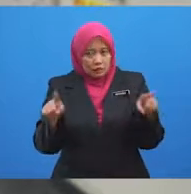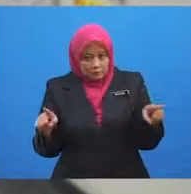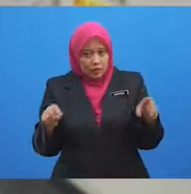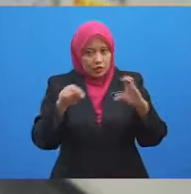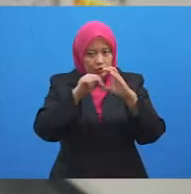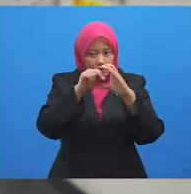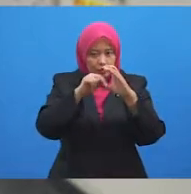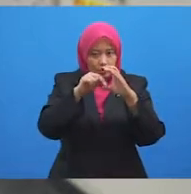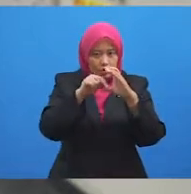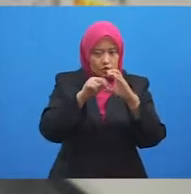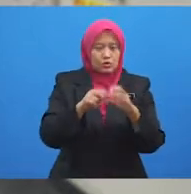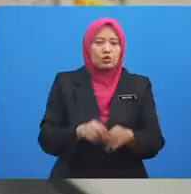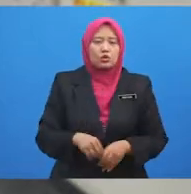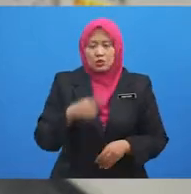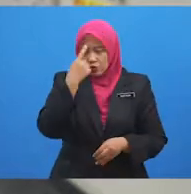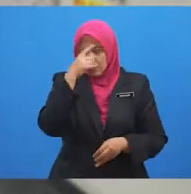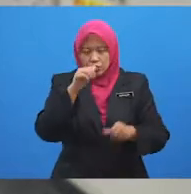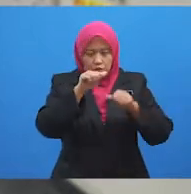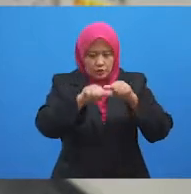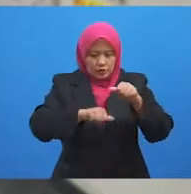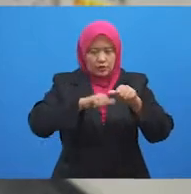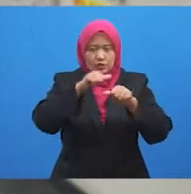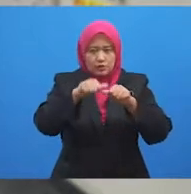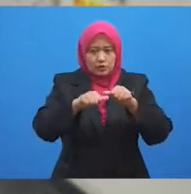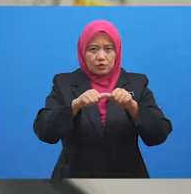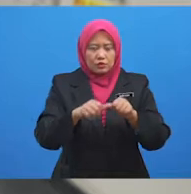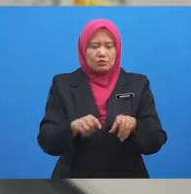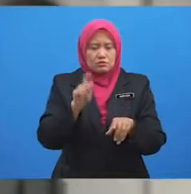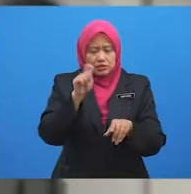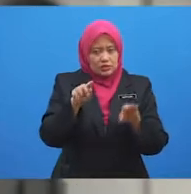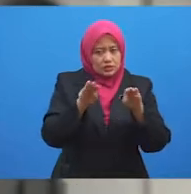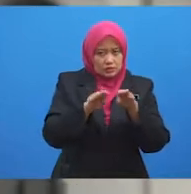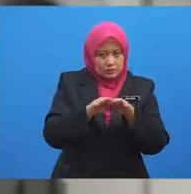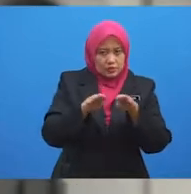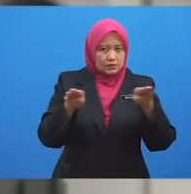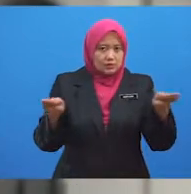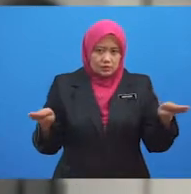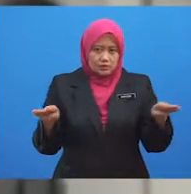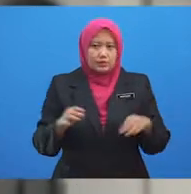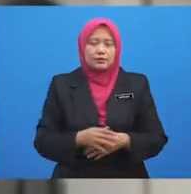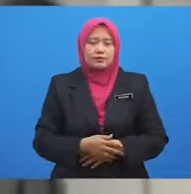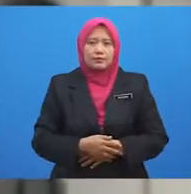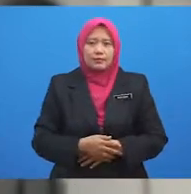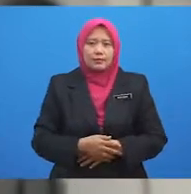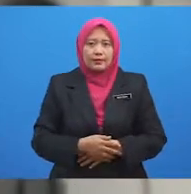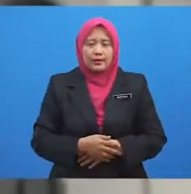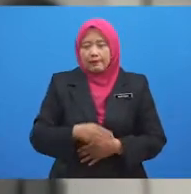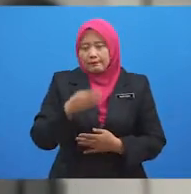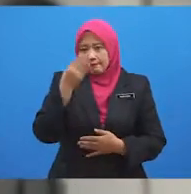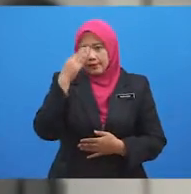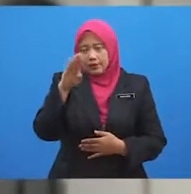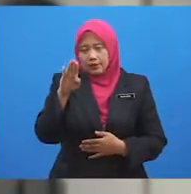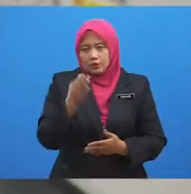bagi isotop suatu atom adalah berbeza. Bagi meneruskan pembelajaran hari